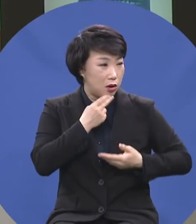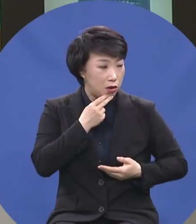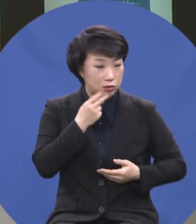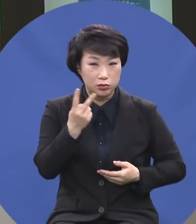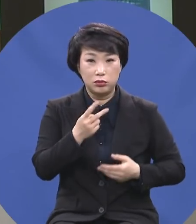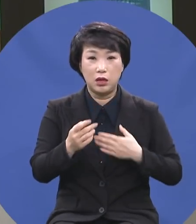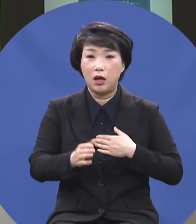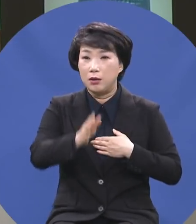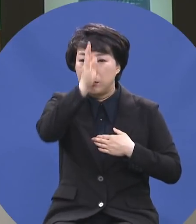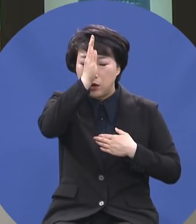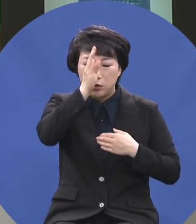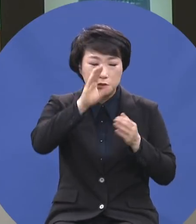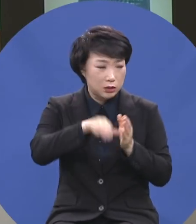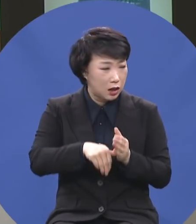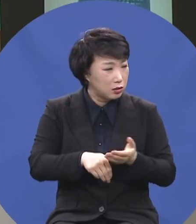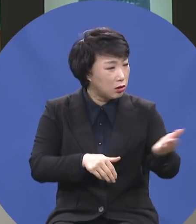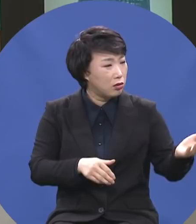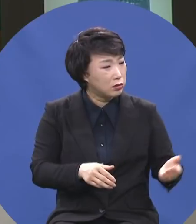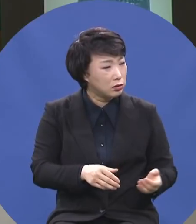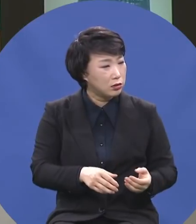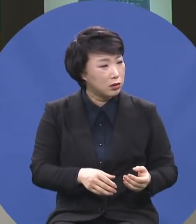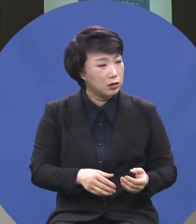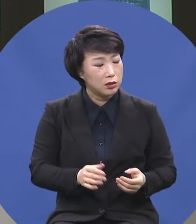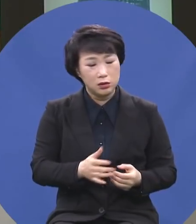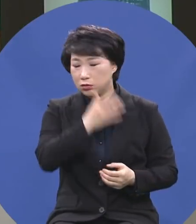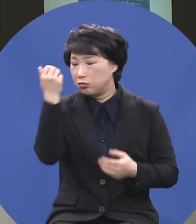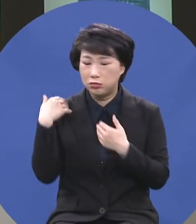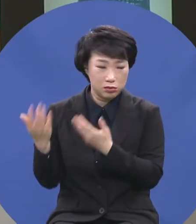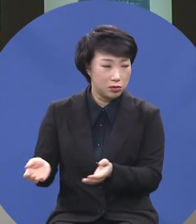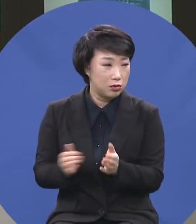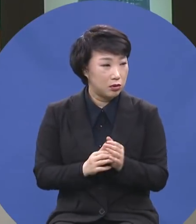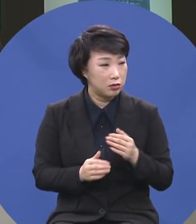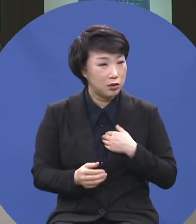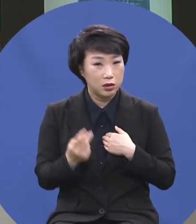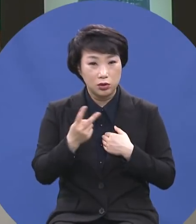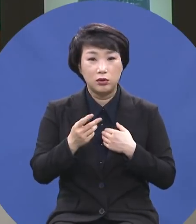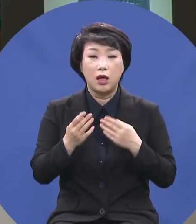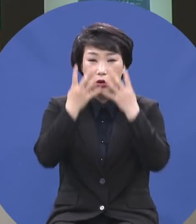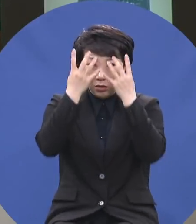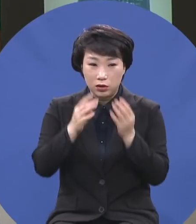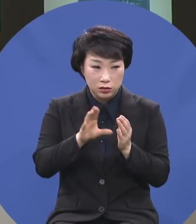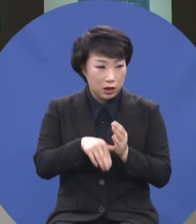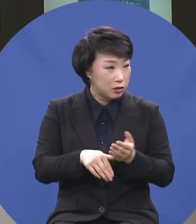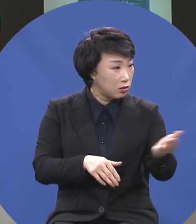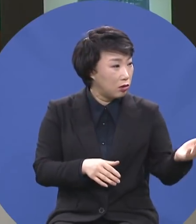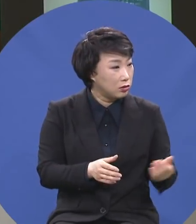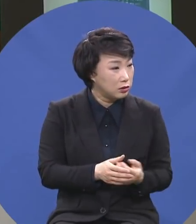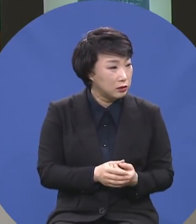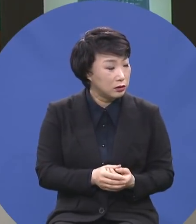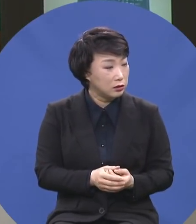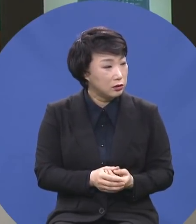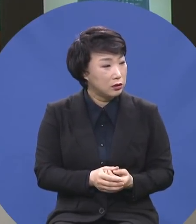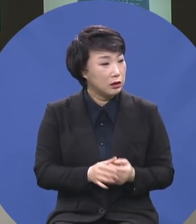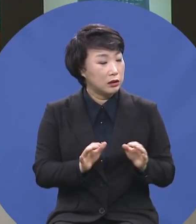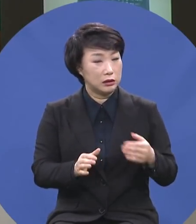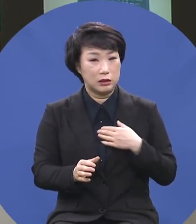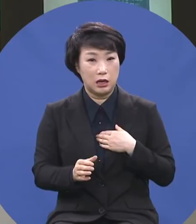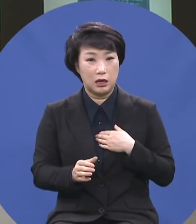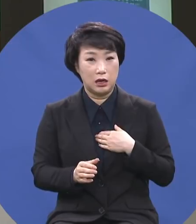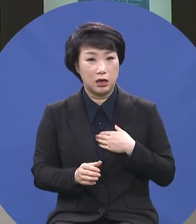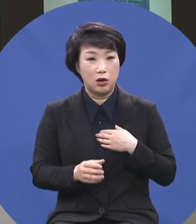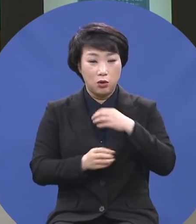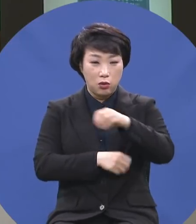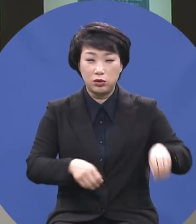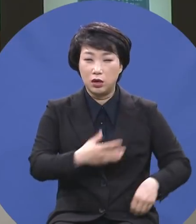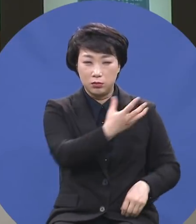내가 병들었을 때 쳐다도 보지 않았어. 내가 옥에 갇혔을 때 너희는 나를